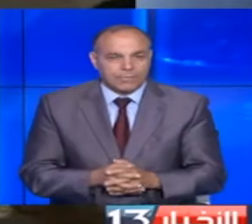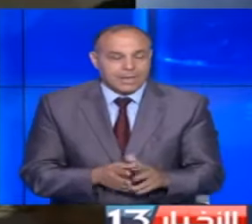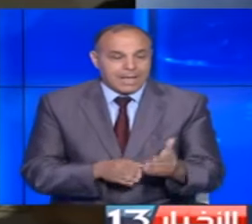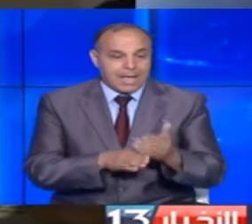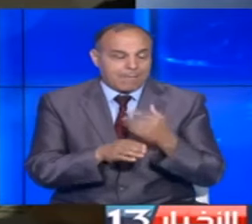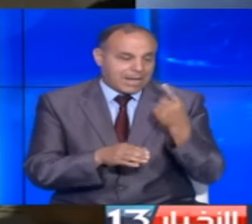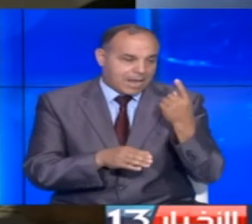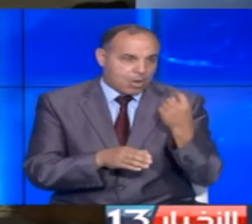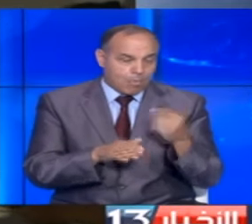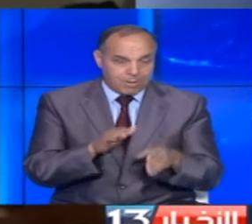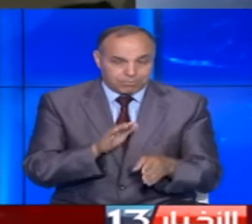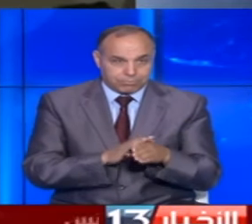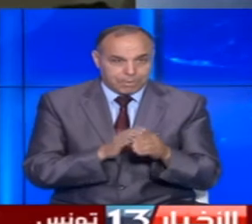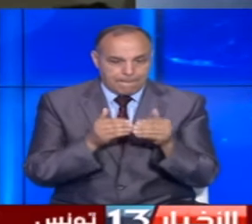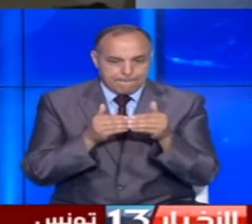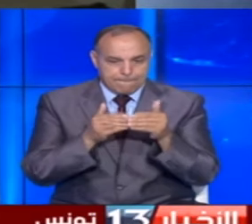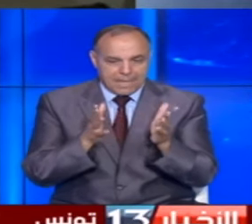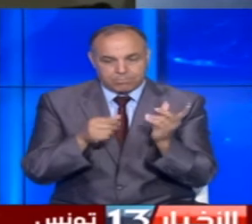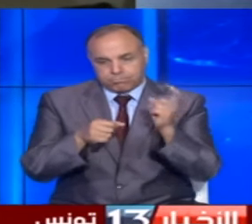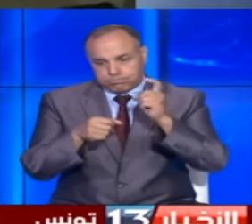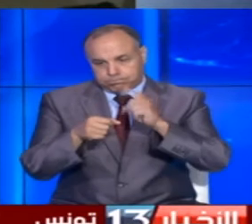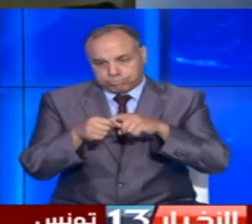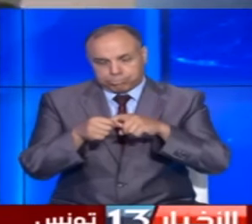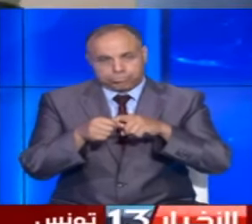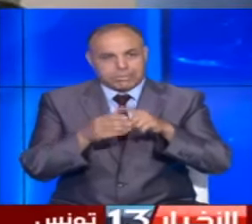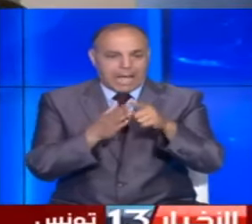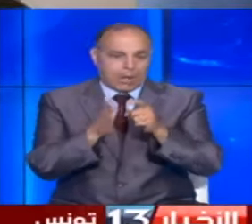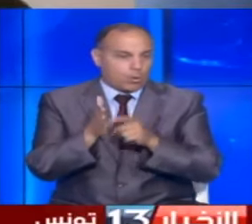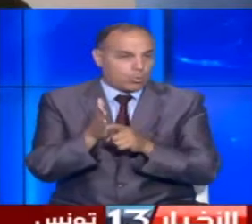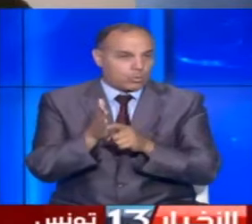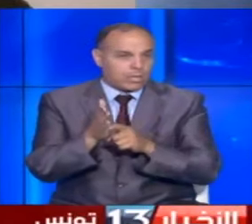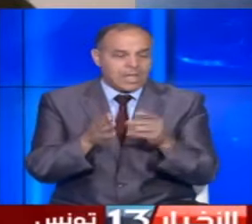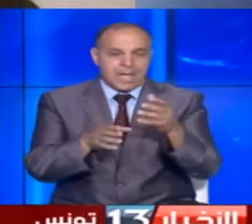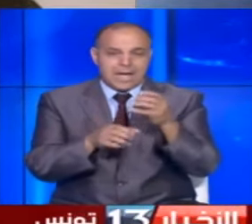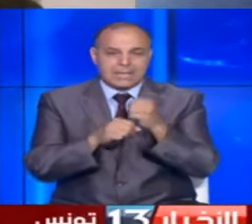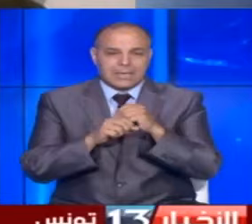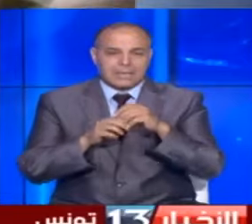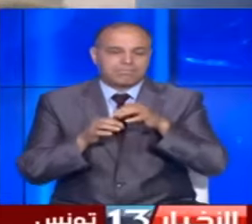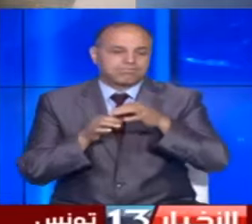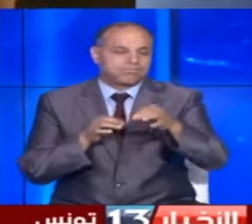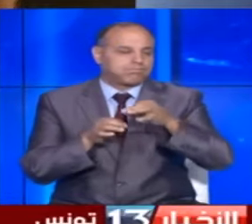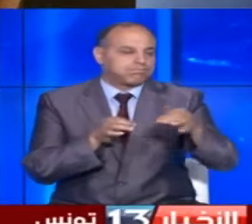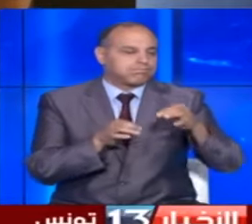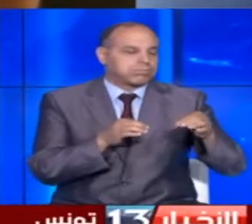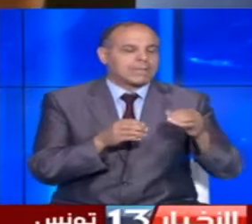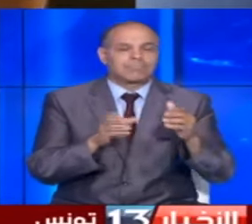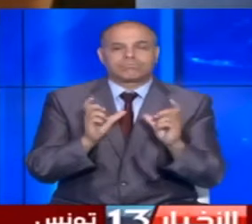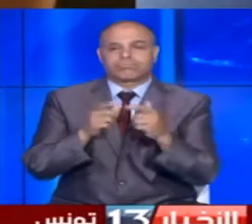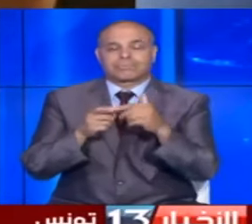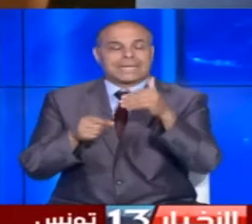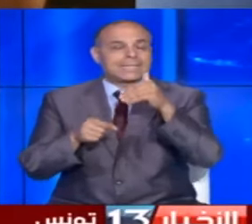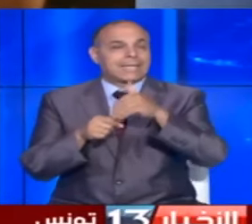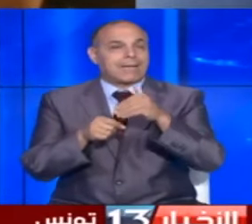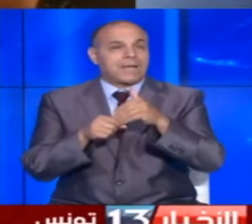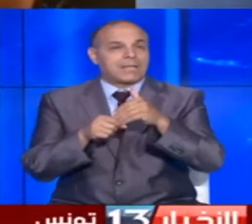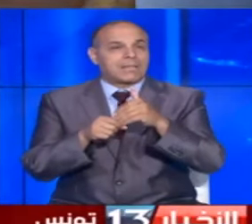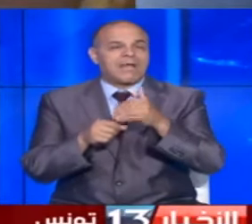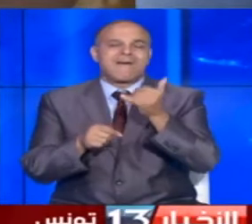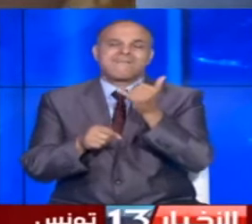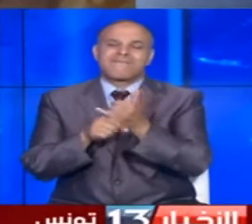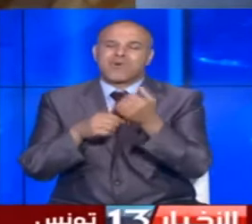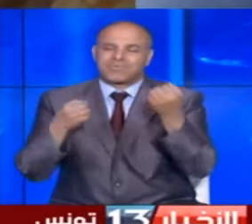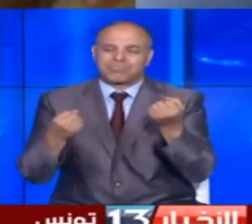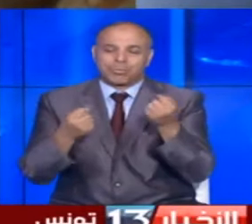يوم من انطلاق فتح باب الترشحات لل تشريعيه احتضنت الهيئات الفرعيه للانتخابات عمليات بيضاء